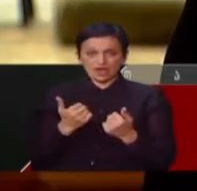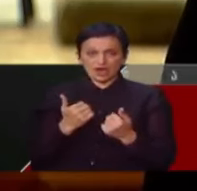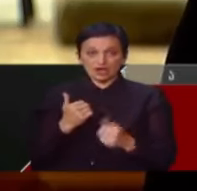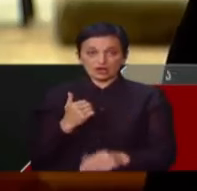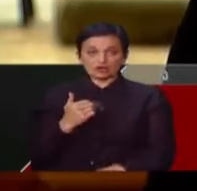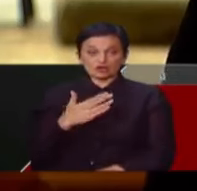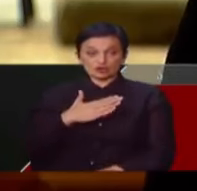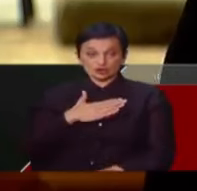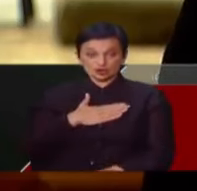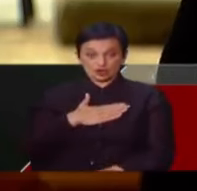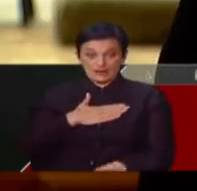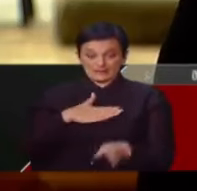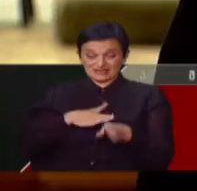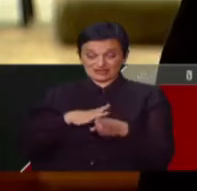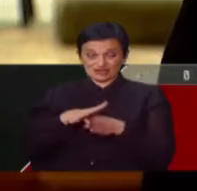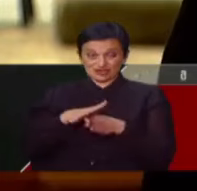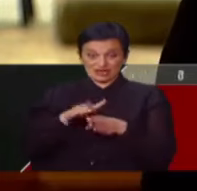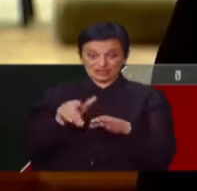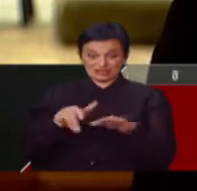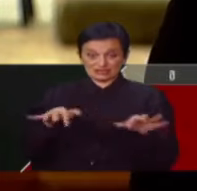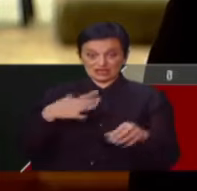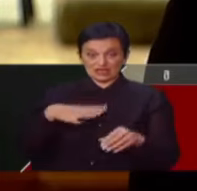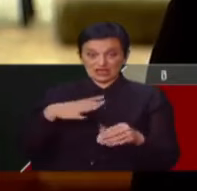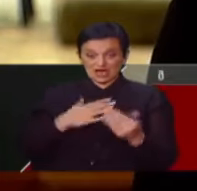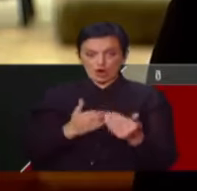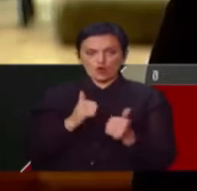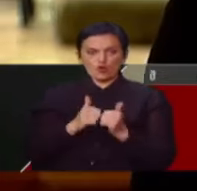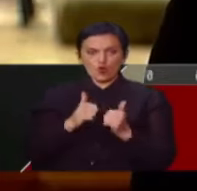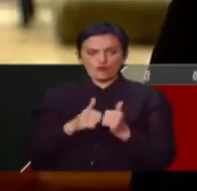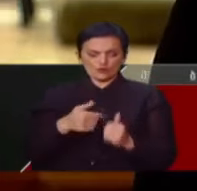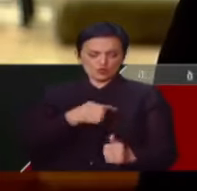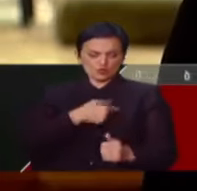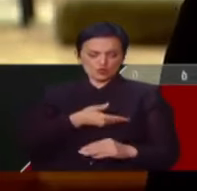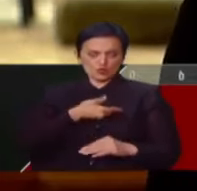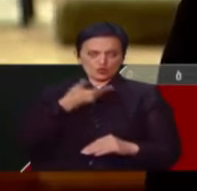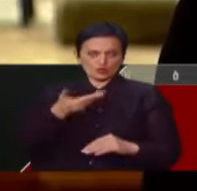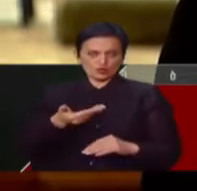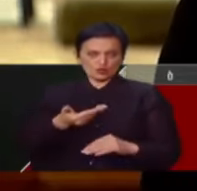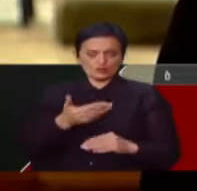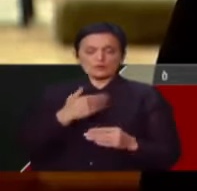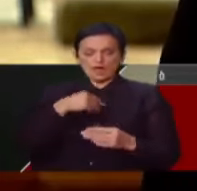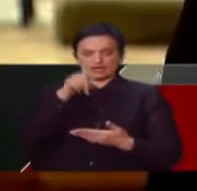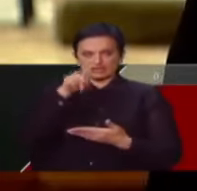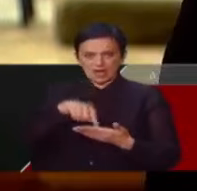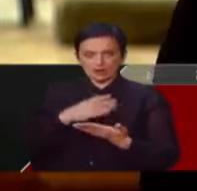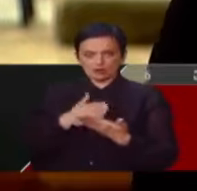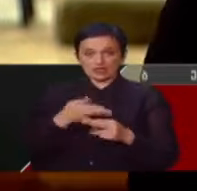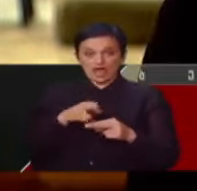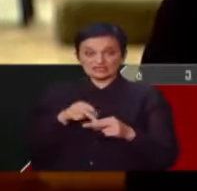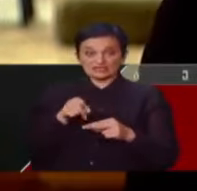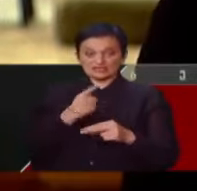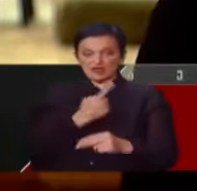ყველა ჩემი შესრულებული ნაწარმოები ქართული მოდის ყოველთვის გულიდან და მე დარწმუნებული ვარ, რომ ეს